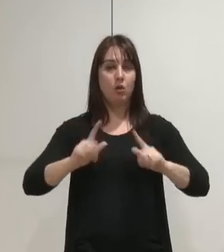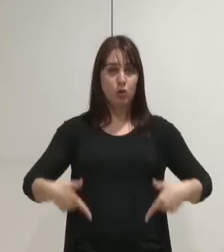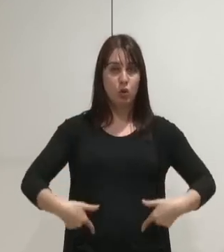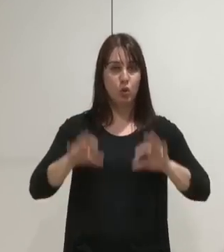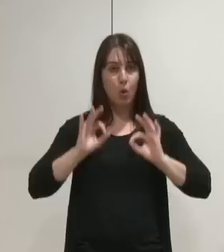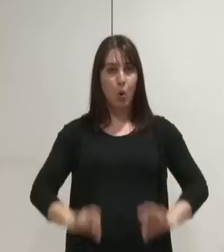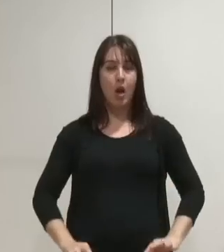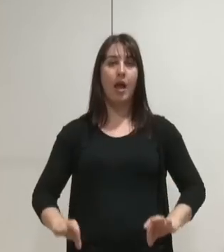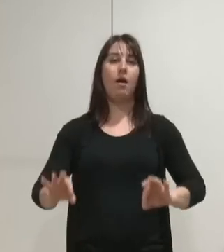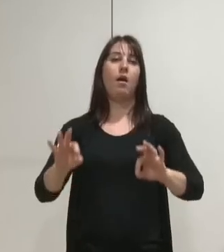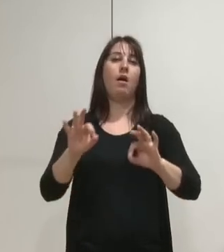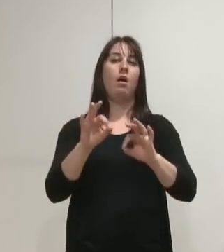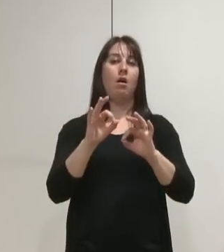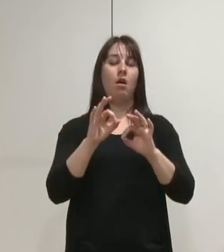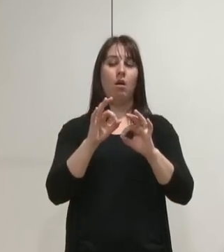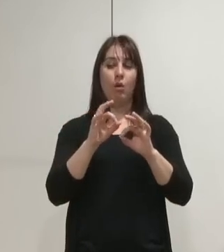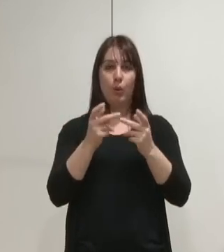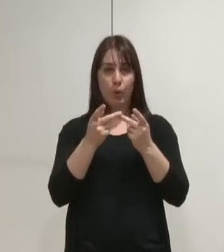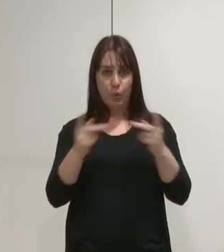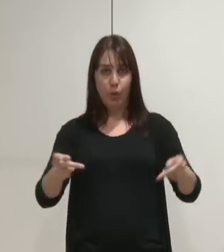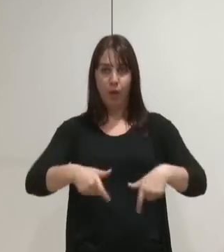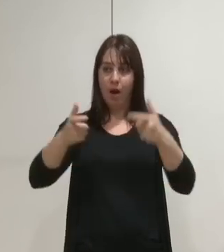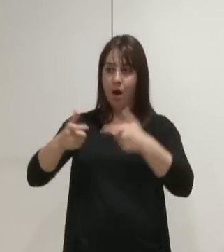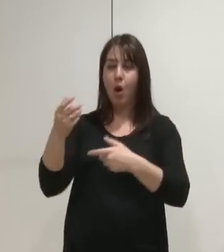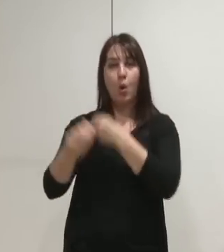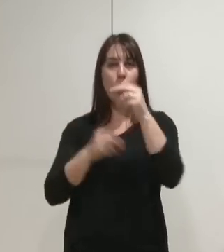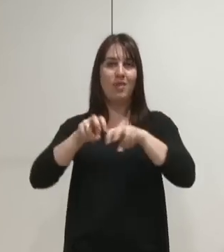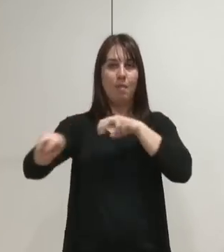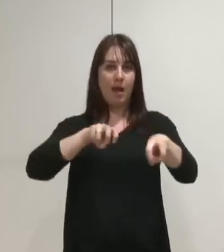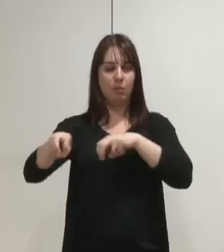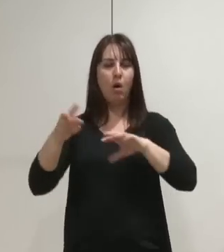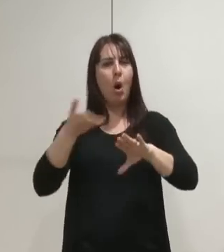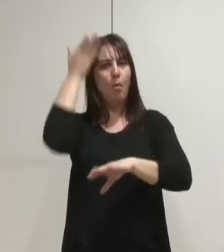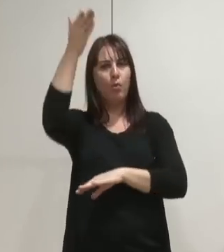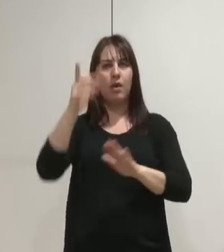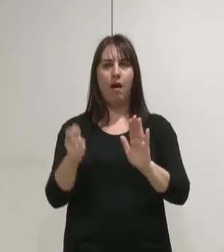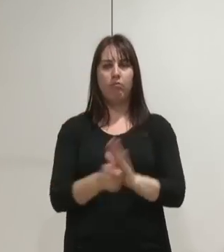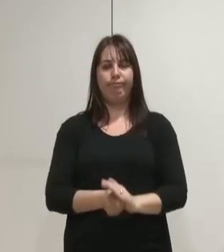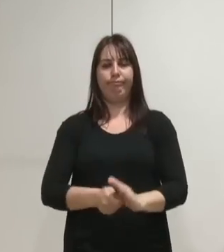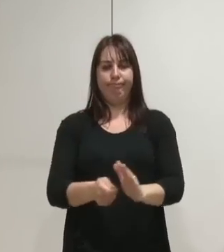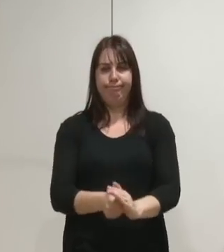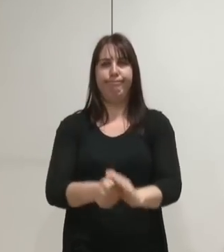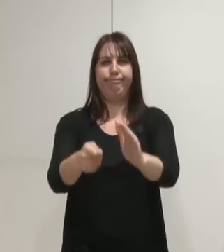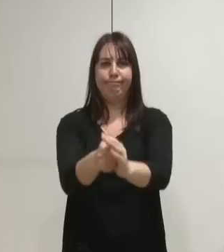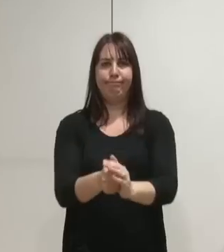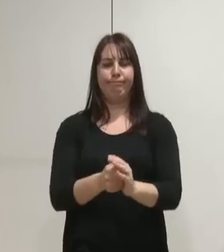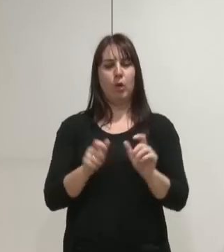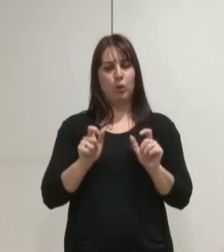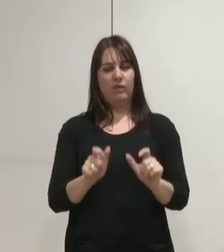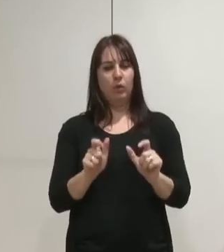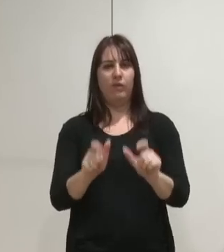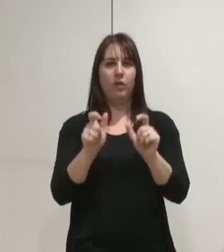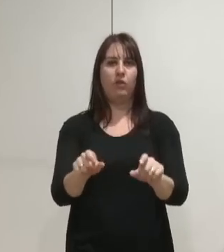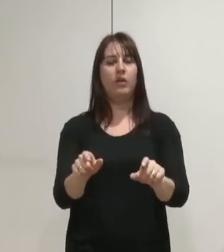ou déplacement des étapes régulières seront fait avec des suivis et des